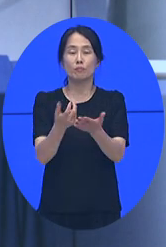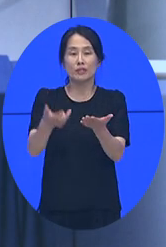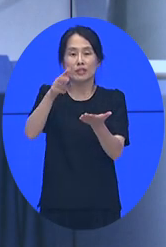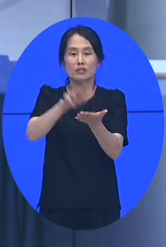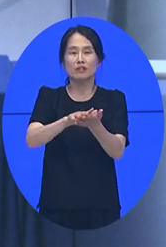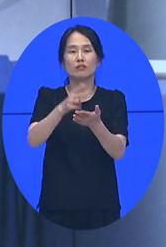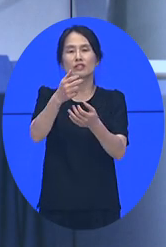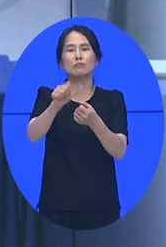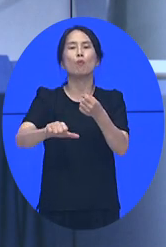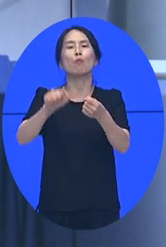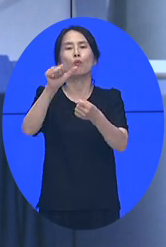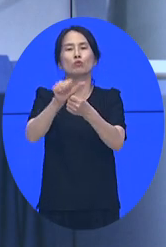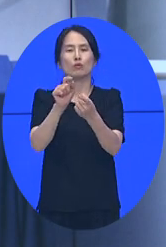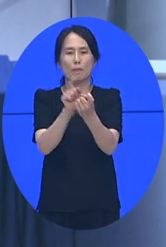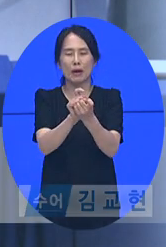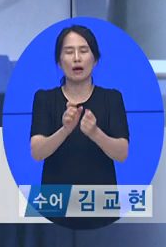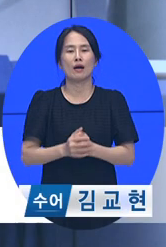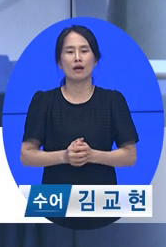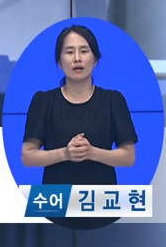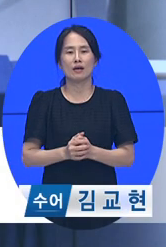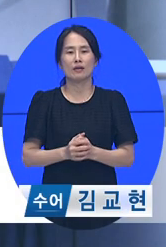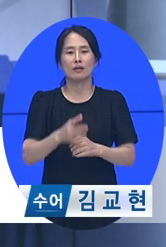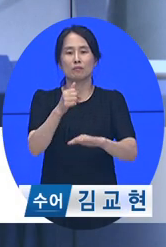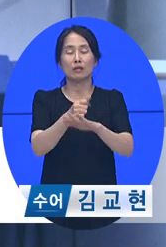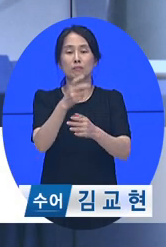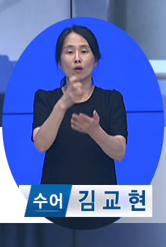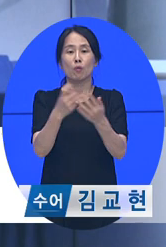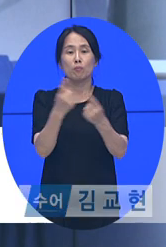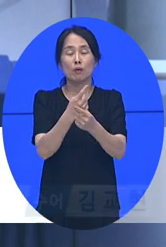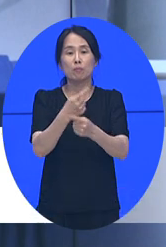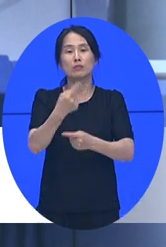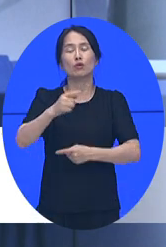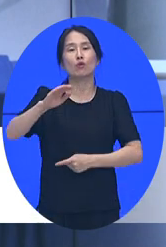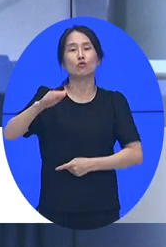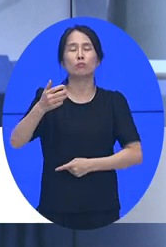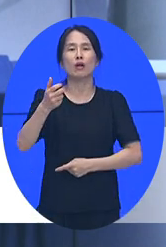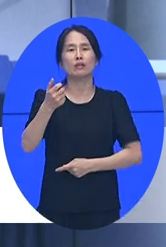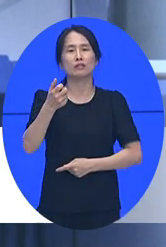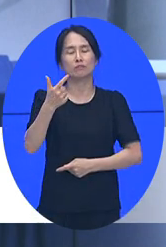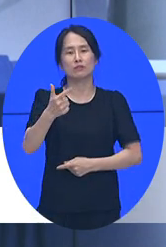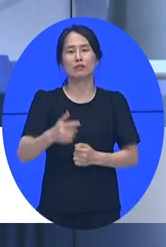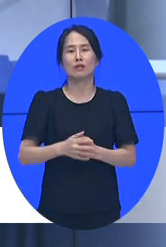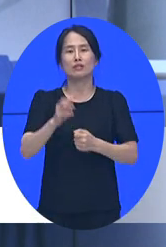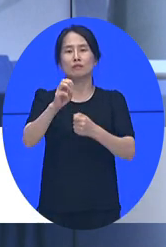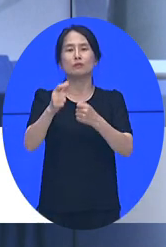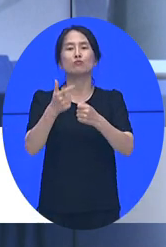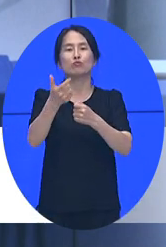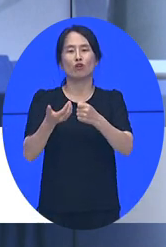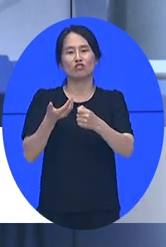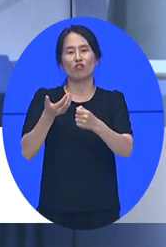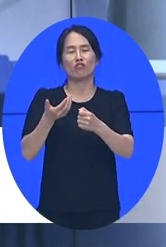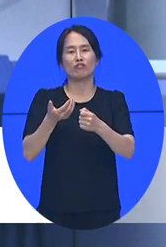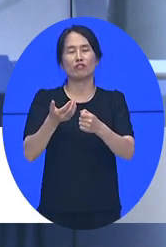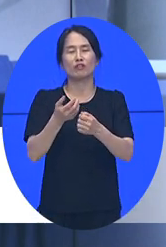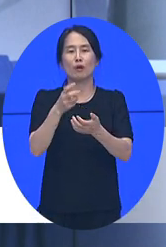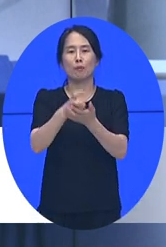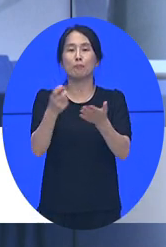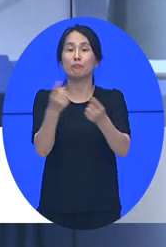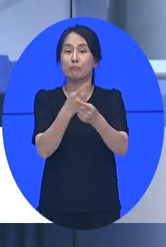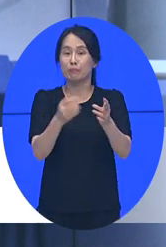헌법이 세종전제 75주년이 됐습니다 마지막 개헌이 1987년 지금으로부터 36년이 지났는데요